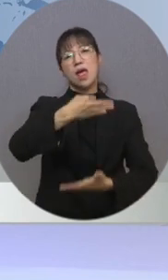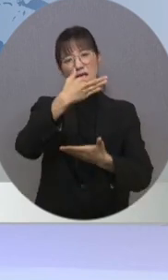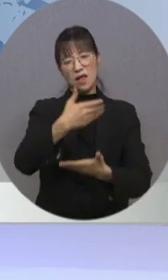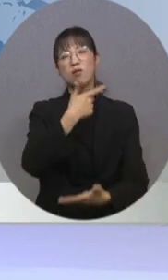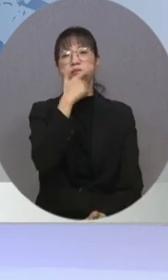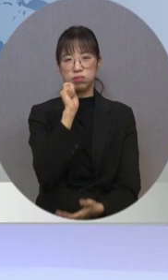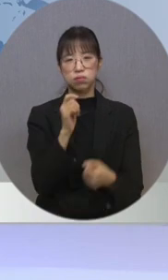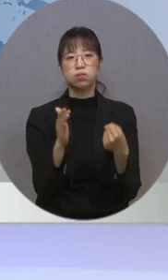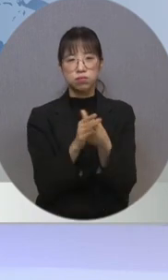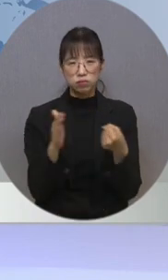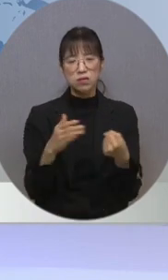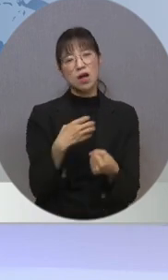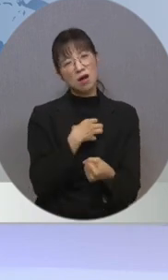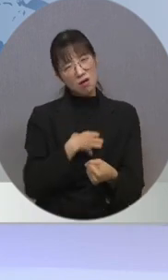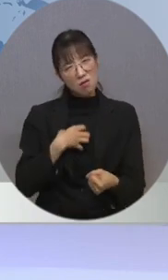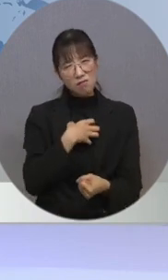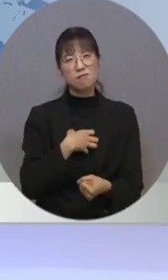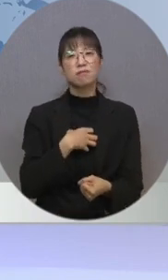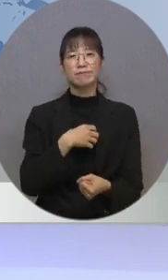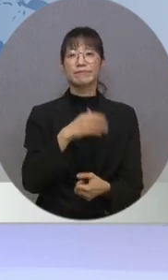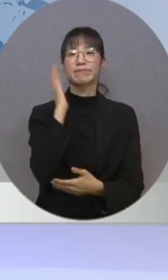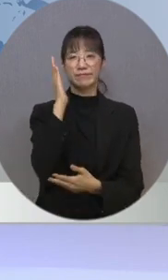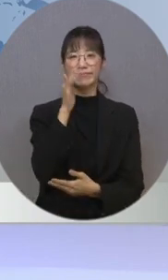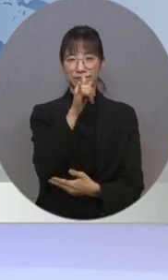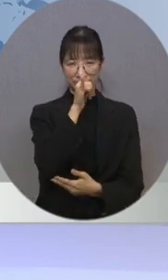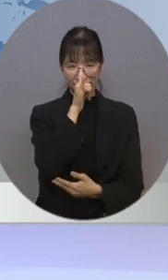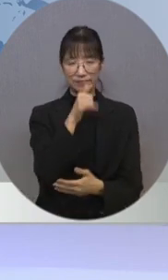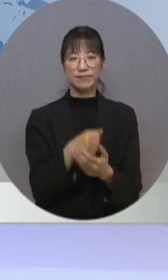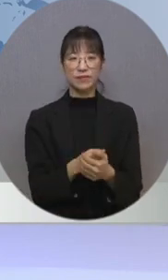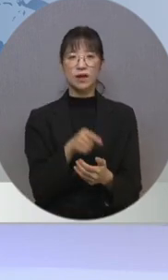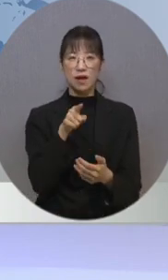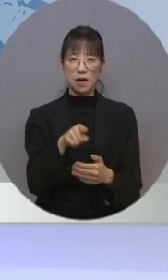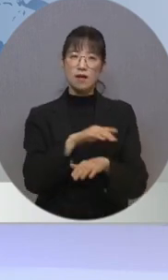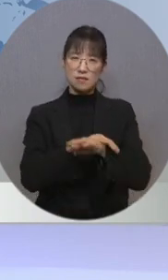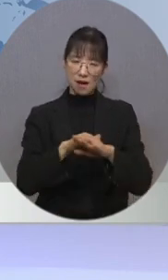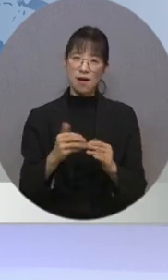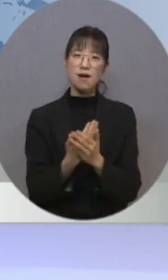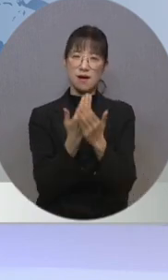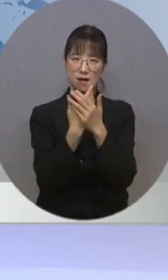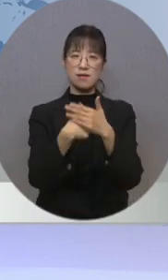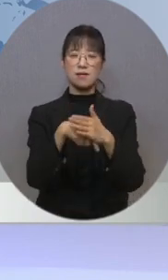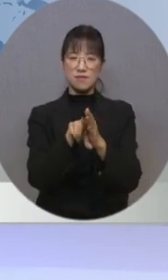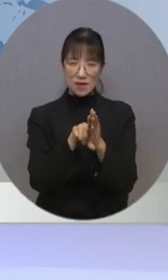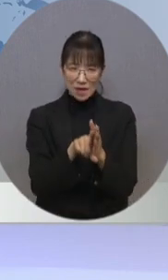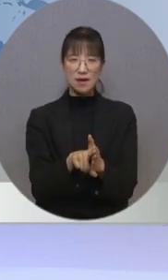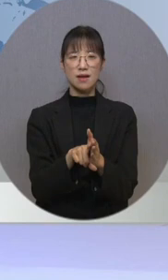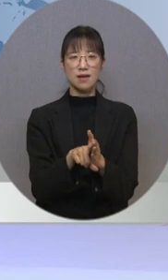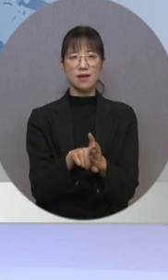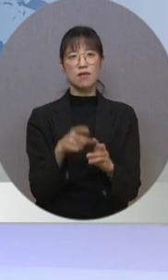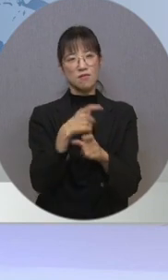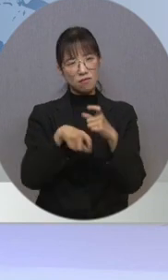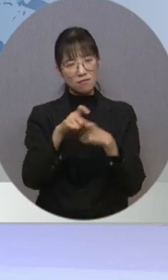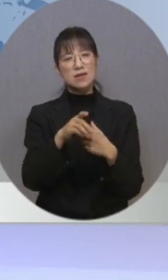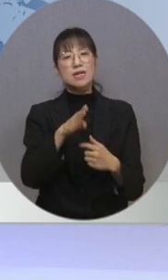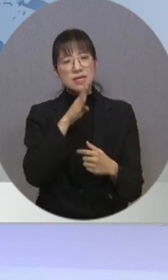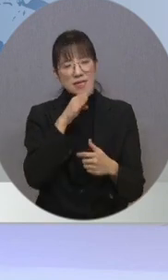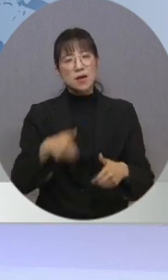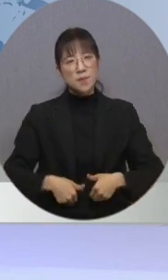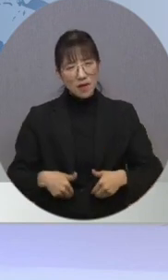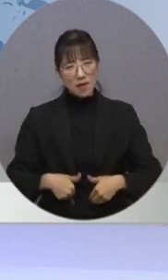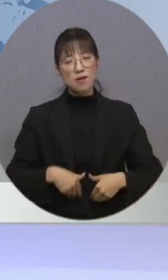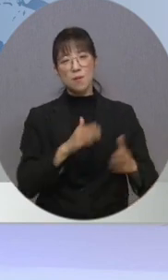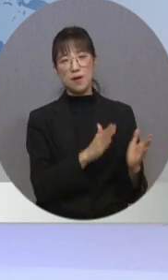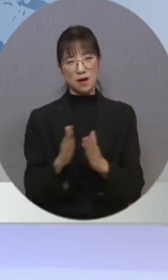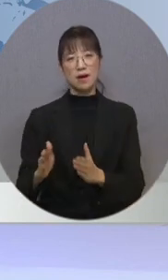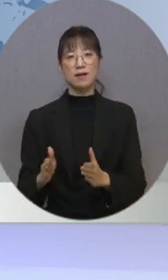확보되지 않아 우려의 목소리가 나오고 있습니다. 유의미한 개선을 이룰 수 있도록 보다 실질적인 지원 대책